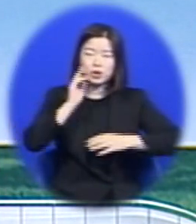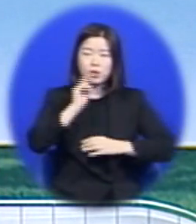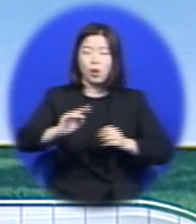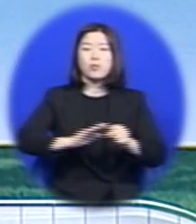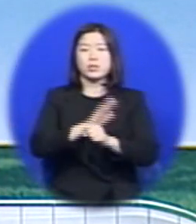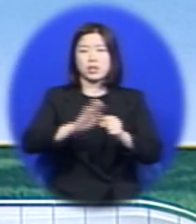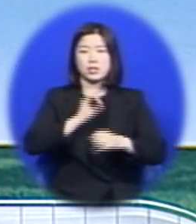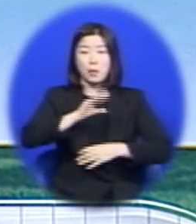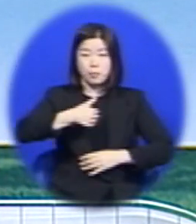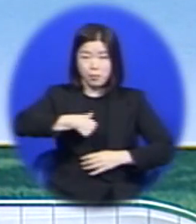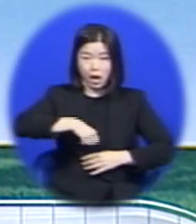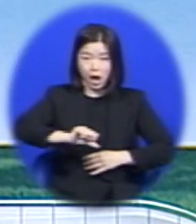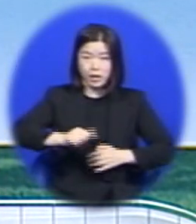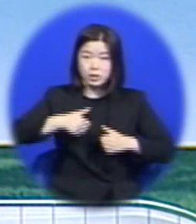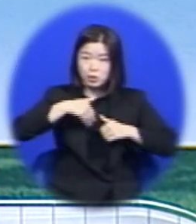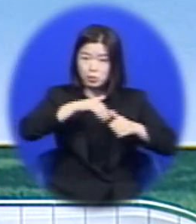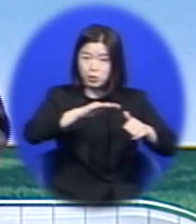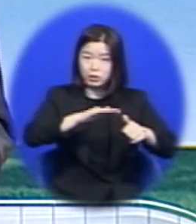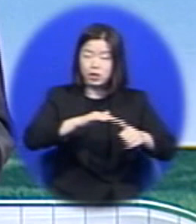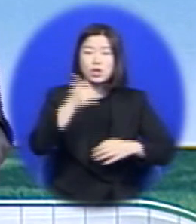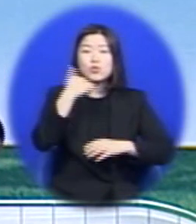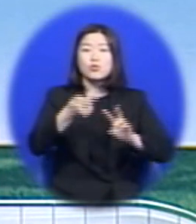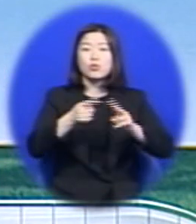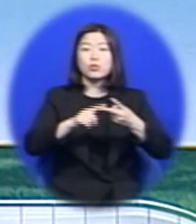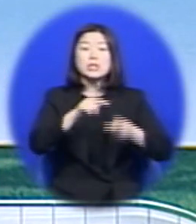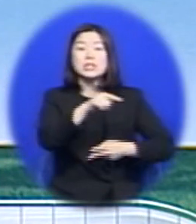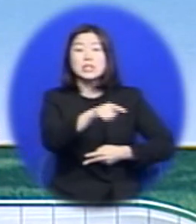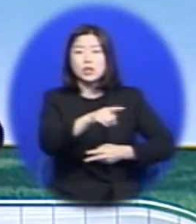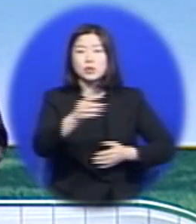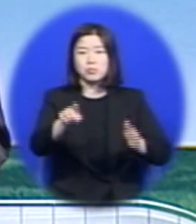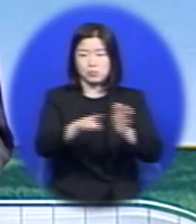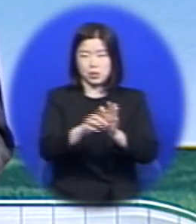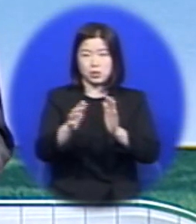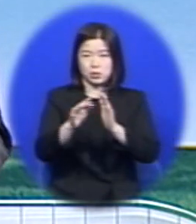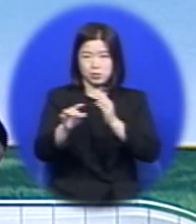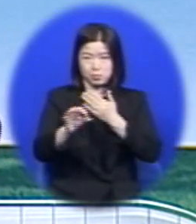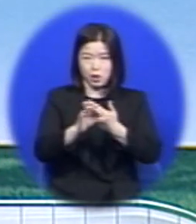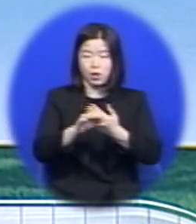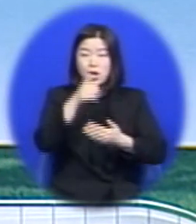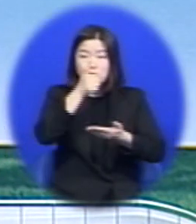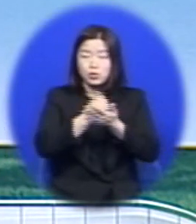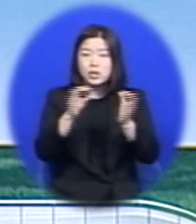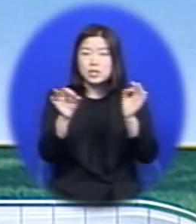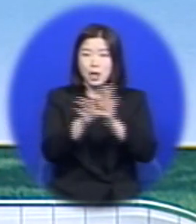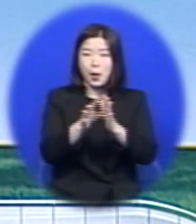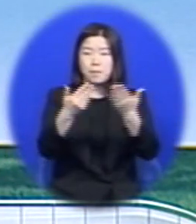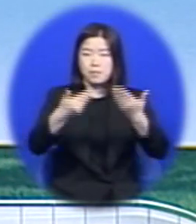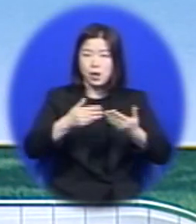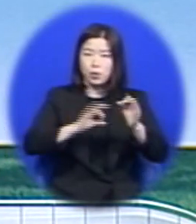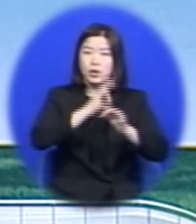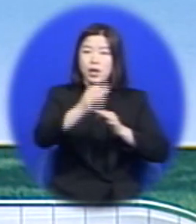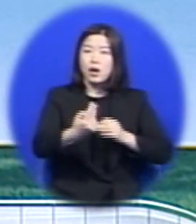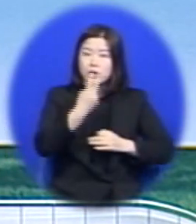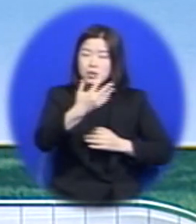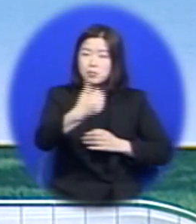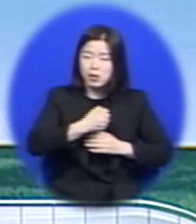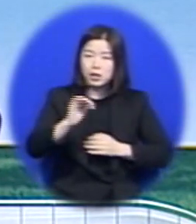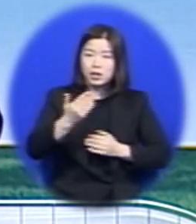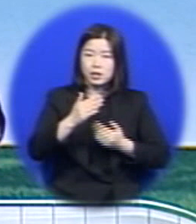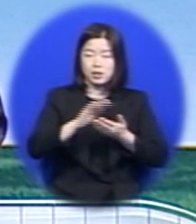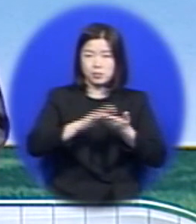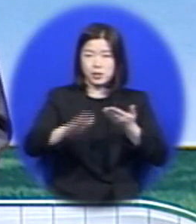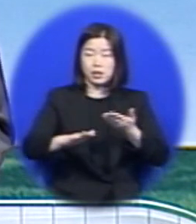사랑하셔서 독생자를 보내주셨는데 누구든지 저를 믿으면 죄사함을 받고 영생을 받게 됩니다.